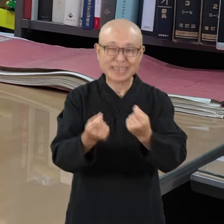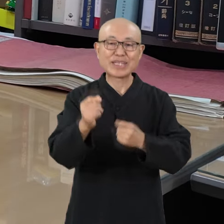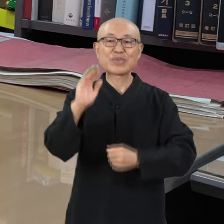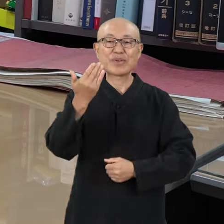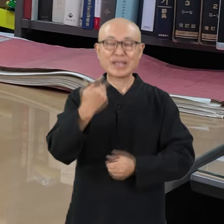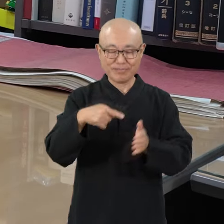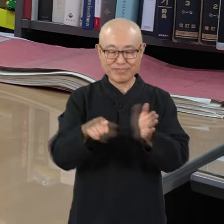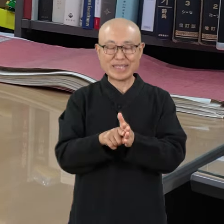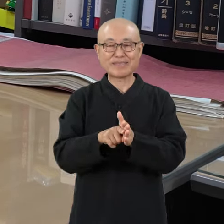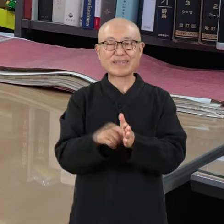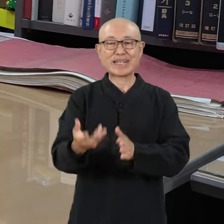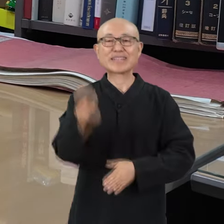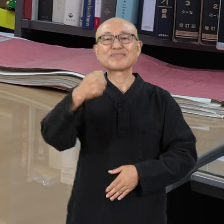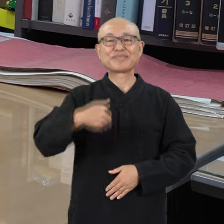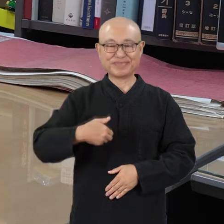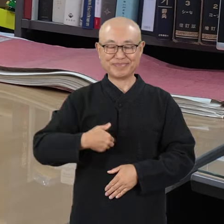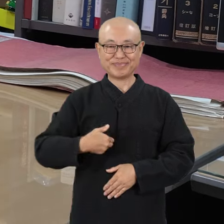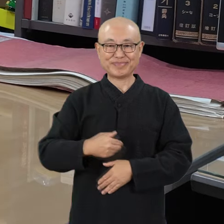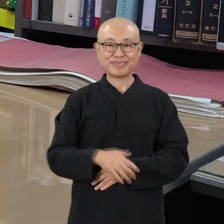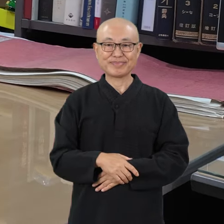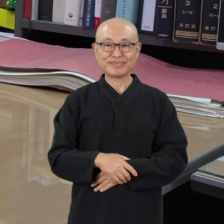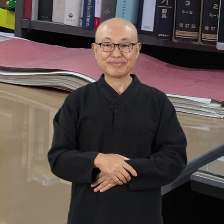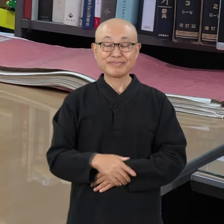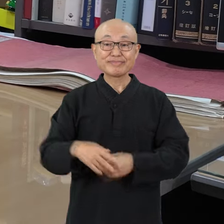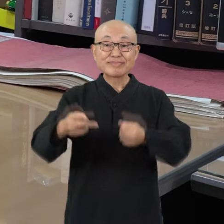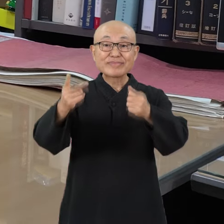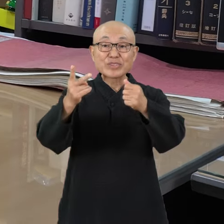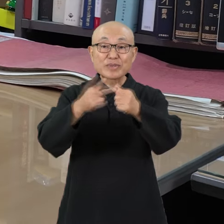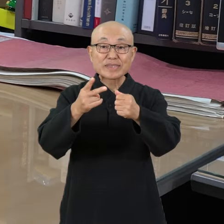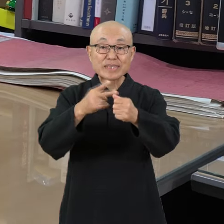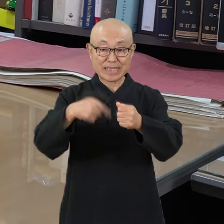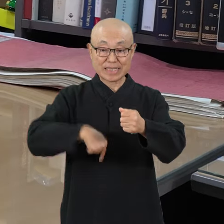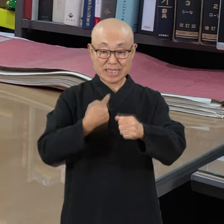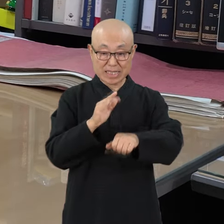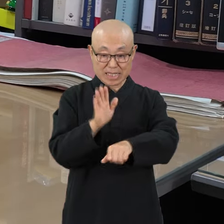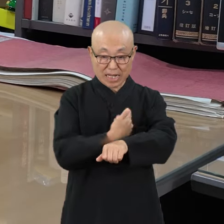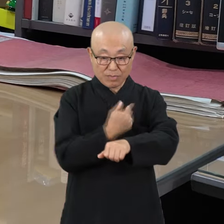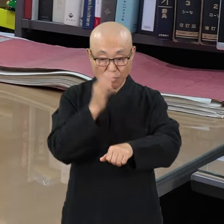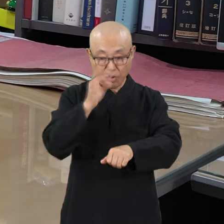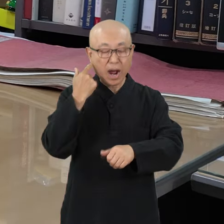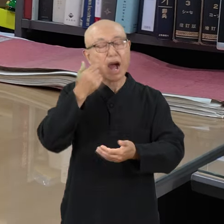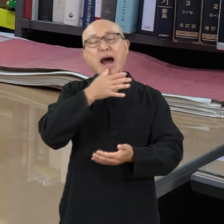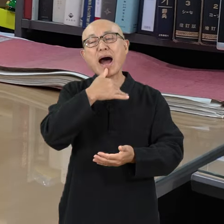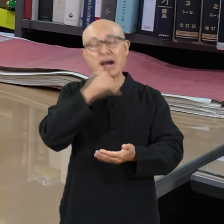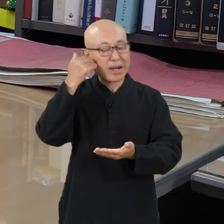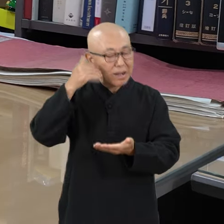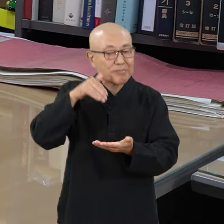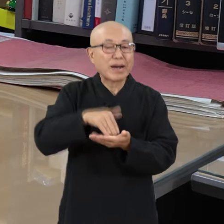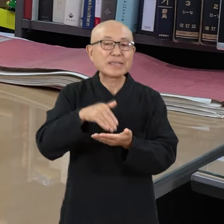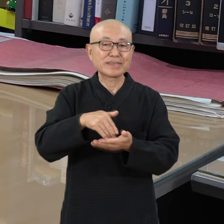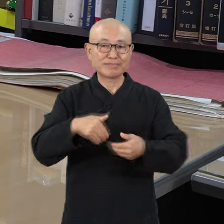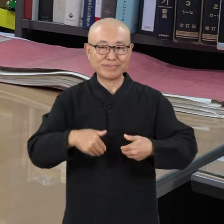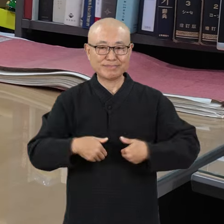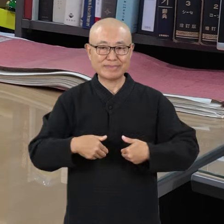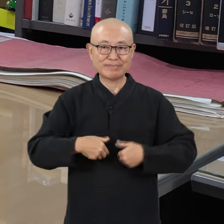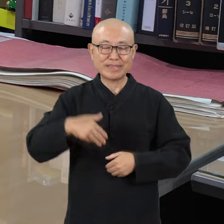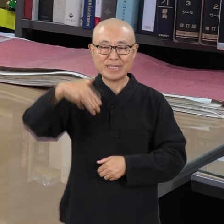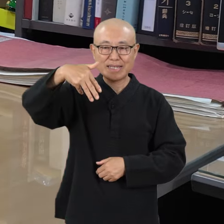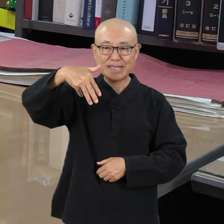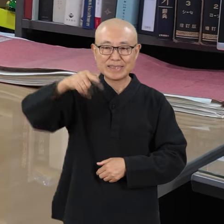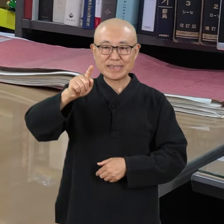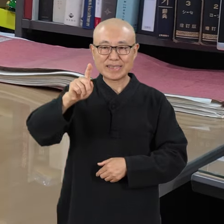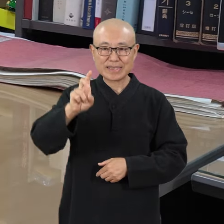믿음이 중요하고요. 두 번째는 자신의 잘못을 뉘우치는 참자, 참회라는